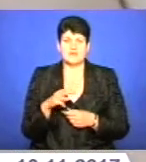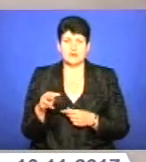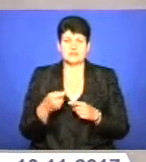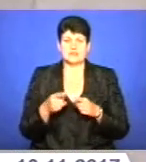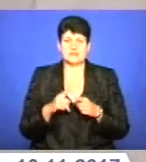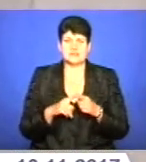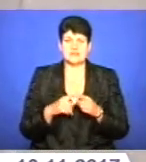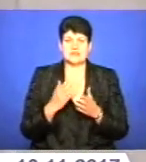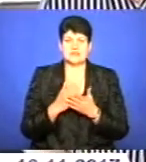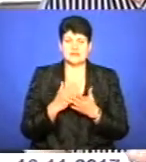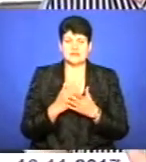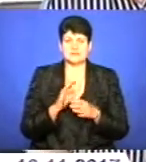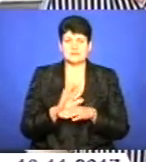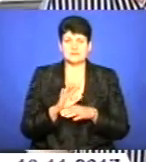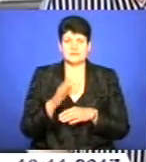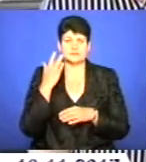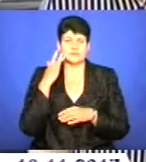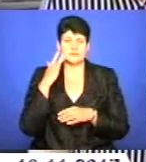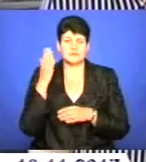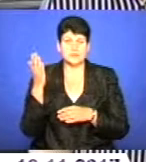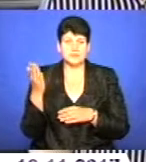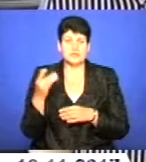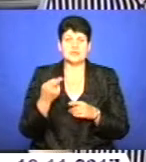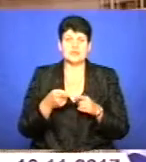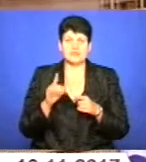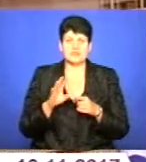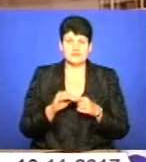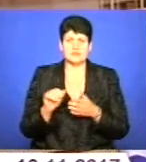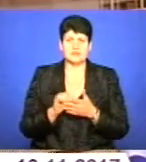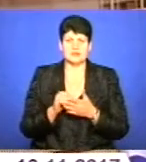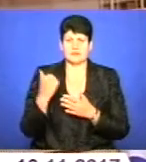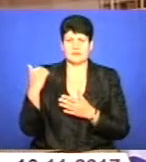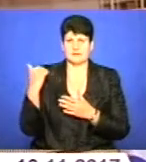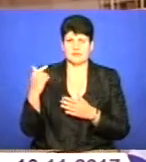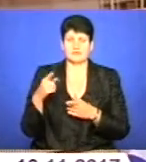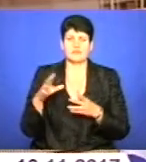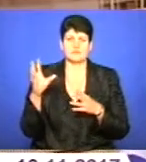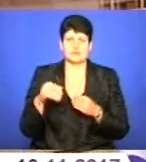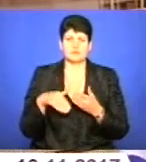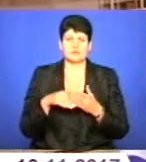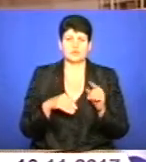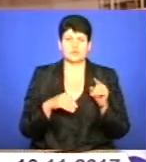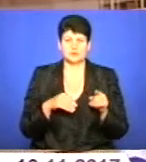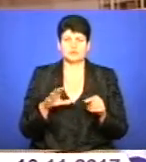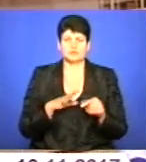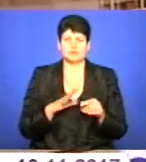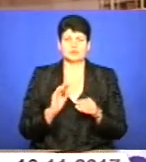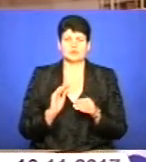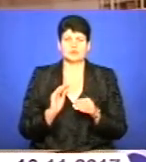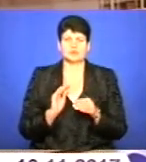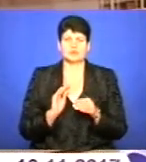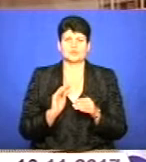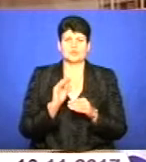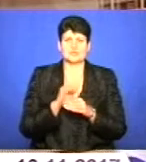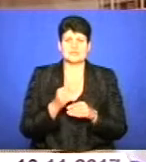бренд Сполучених Штатів Америки. І розхідні всі матеріали теж їхні. Вони всі сприяють тому, аби були додані